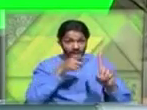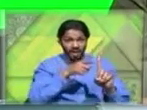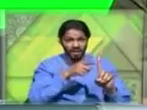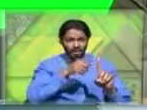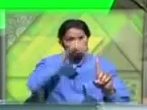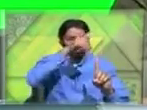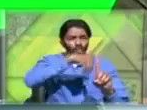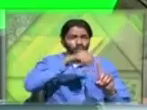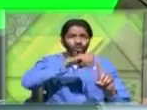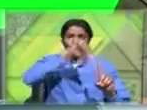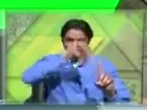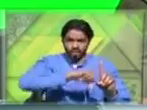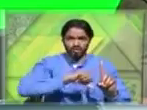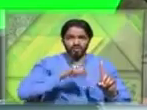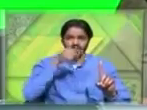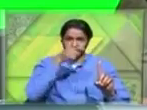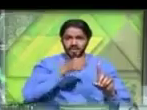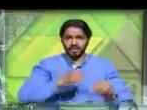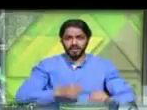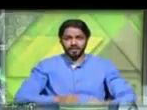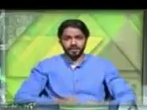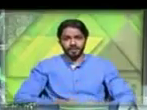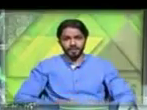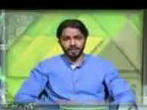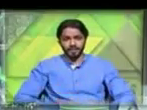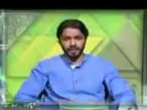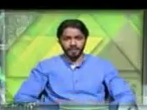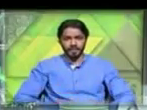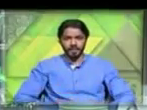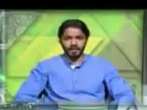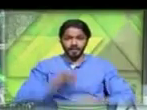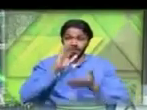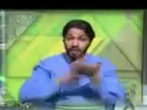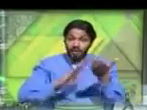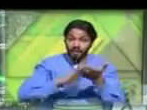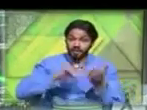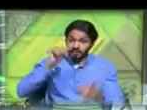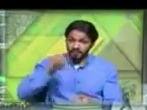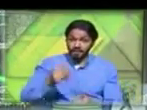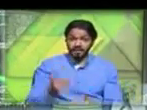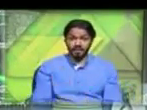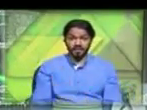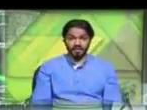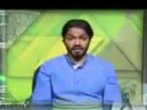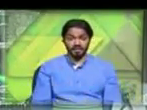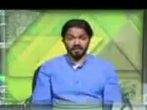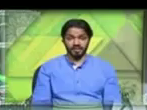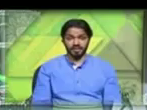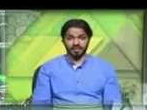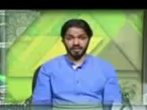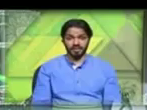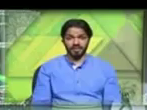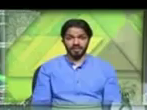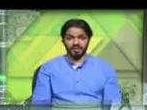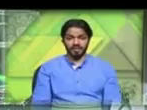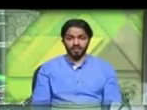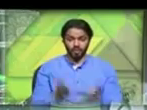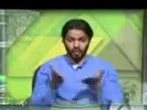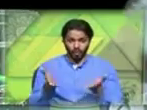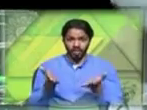الحقيقة قطاع طرق. شايف الكلام هذا دكتور محمد؟ رائع، يشخص الذي نحن فيه الآن،